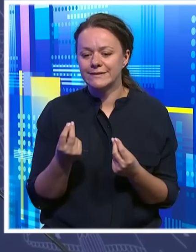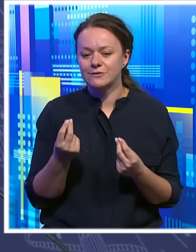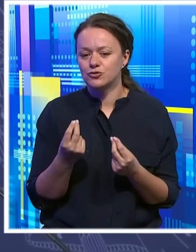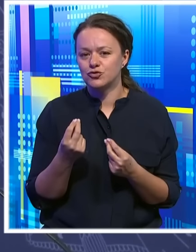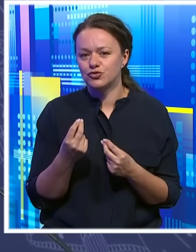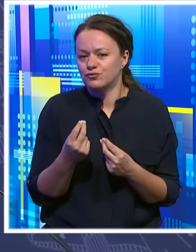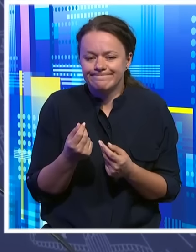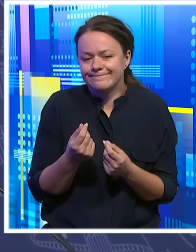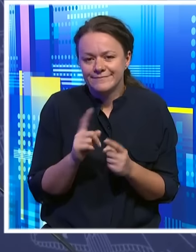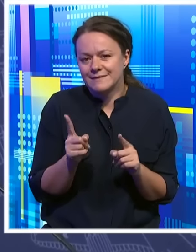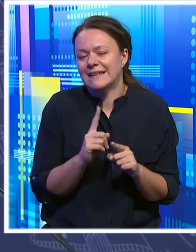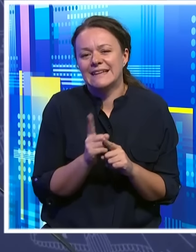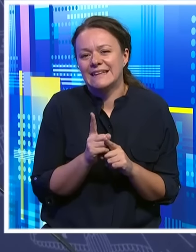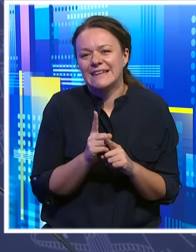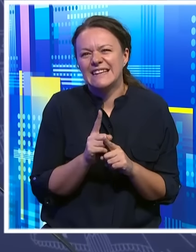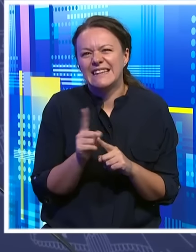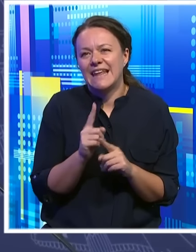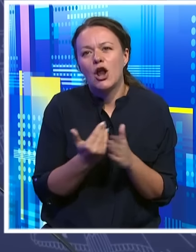zato sam ostavio za zaključak,